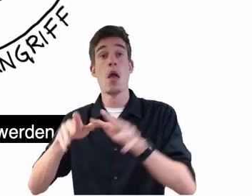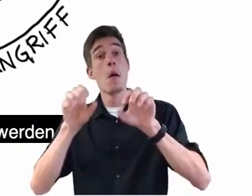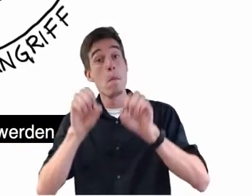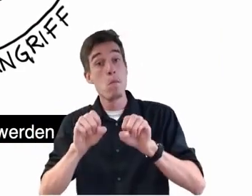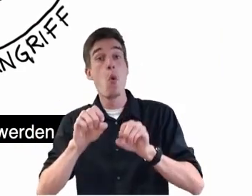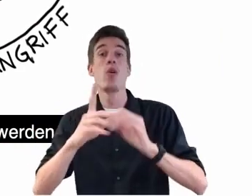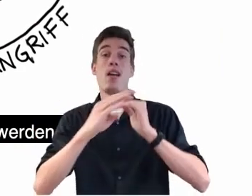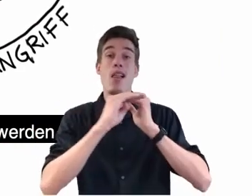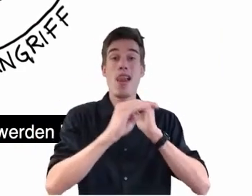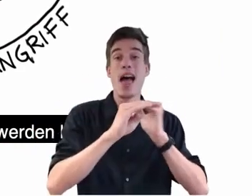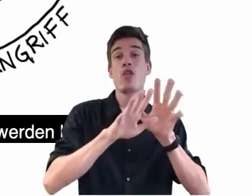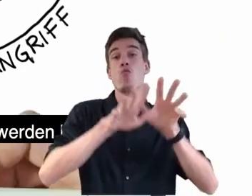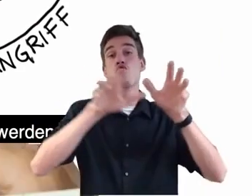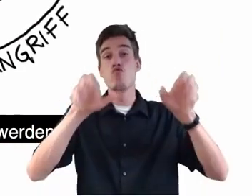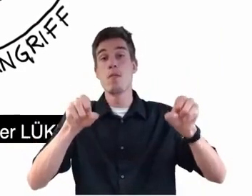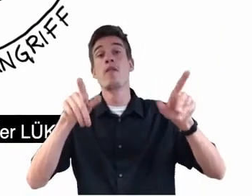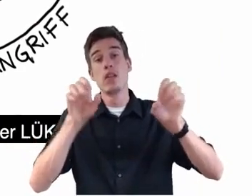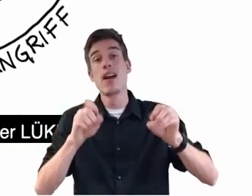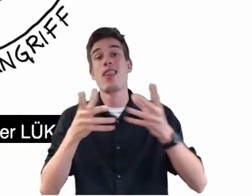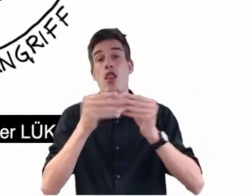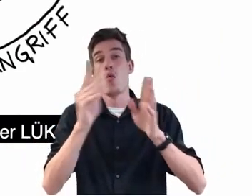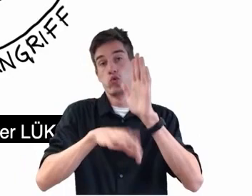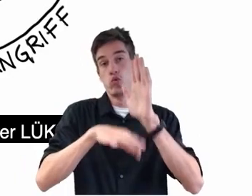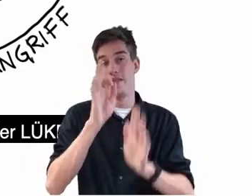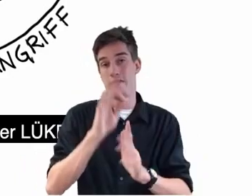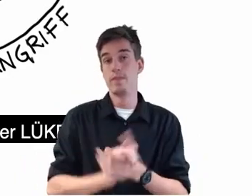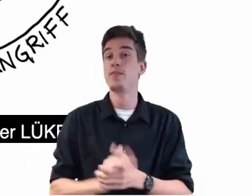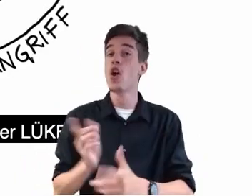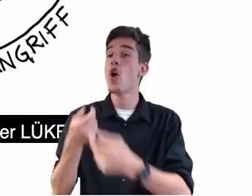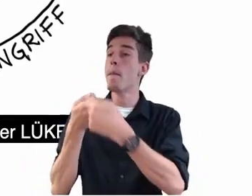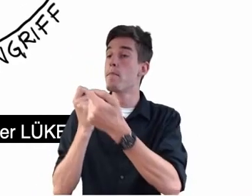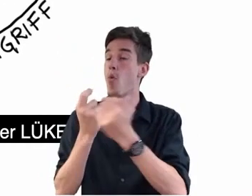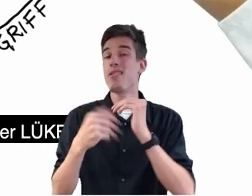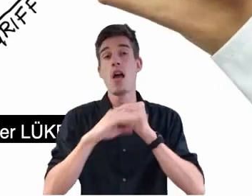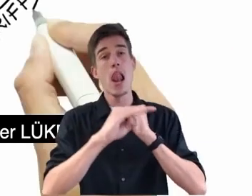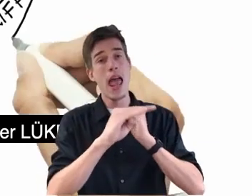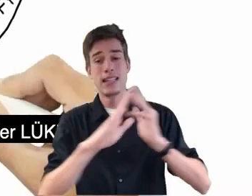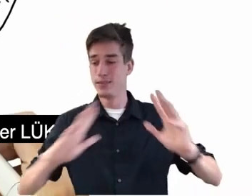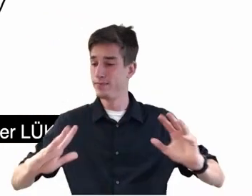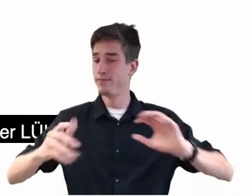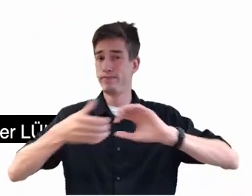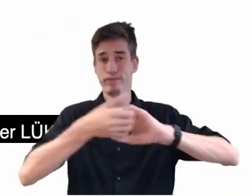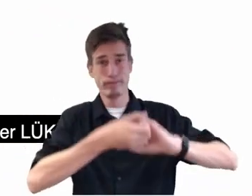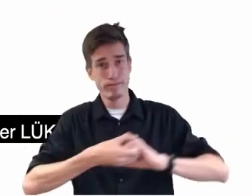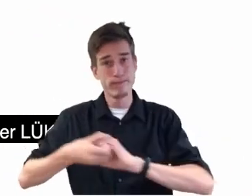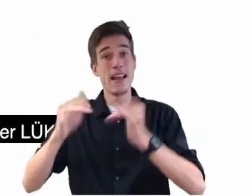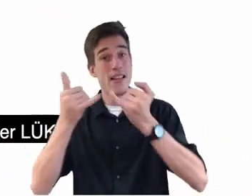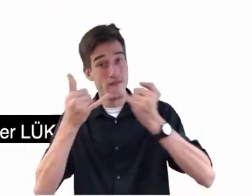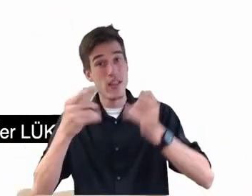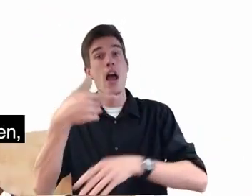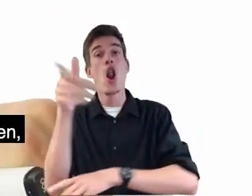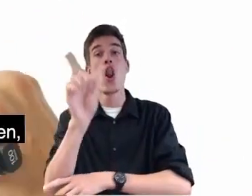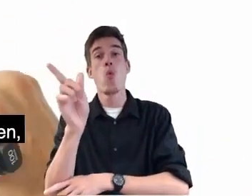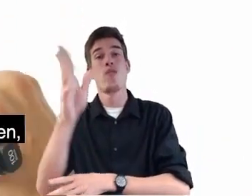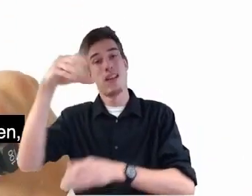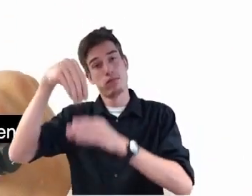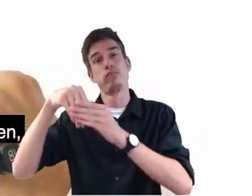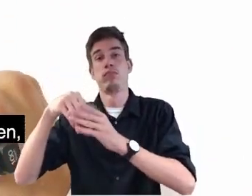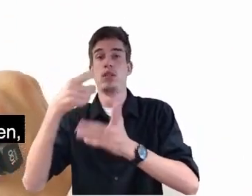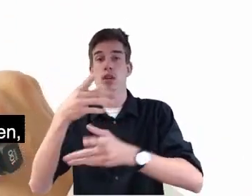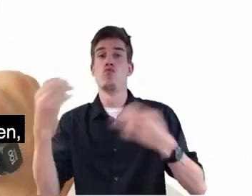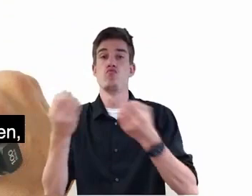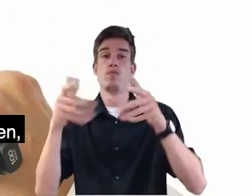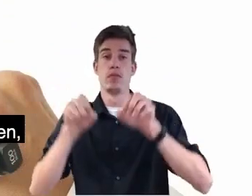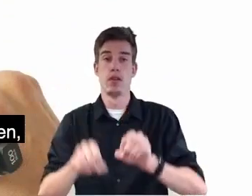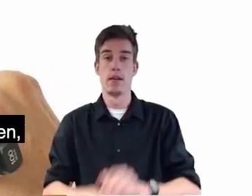länderübergreifend bewältigt werden können wie bund und länder dann zusammenarbeiten können sie in der lükex üben mit